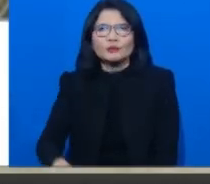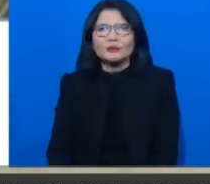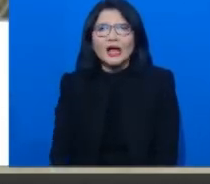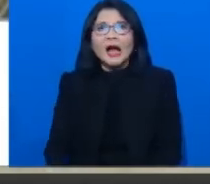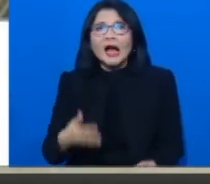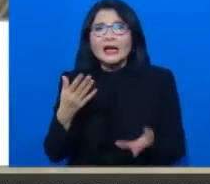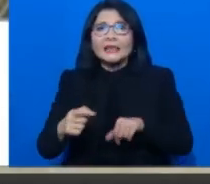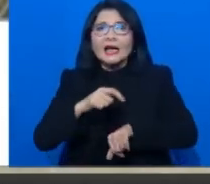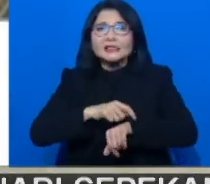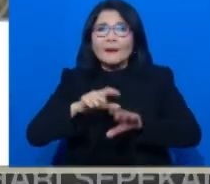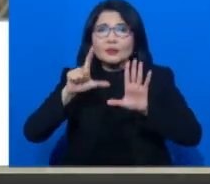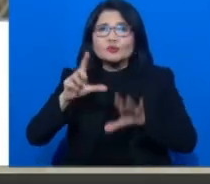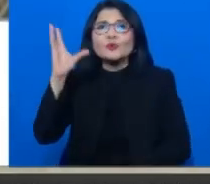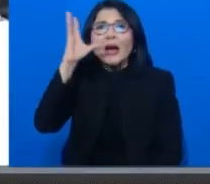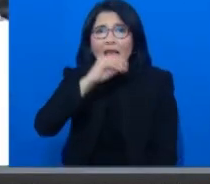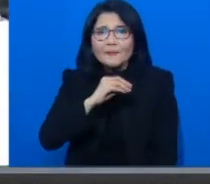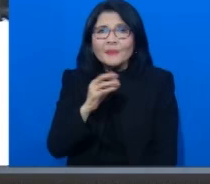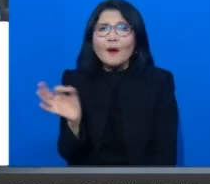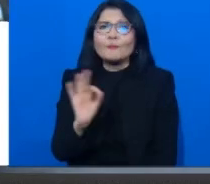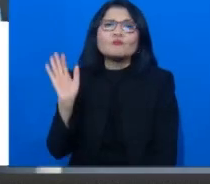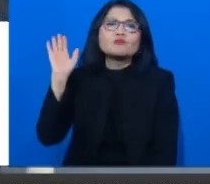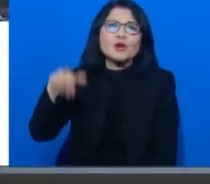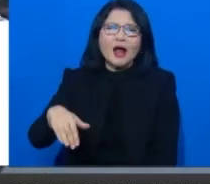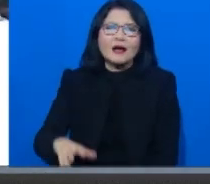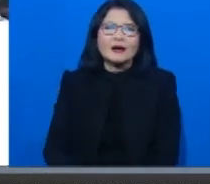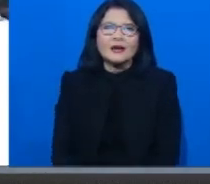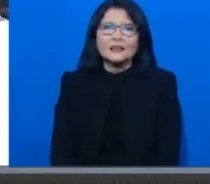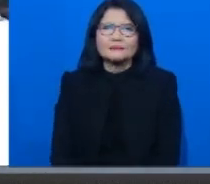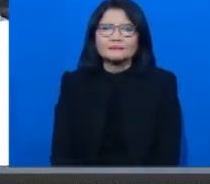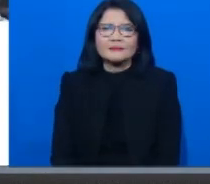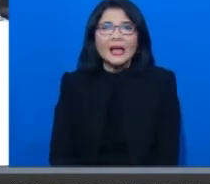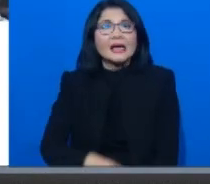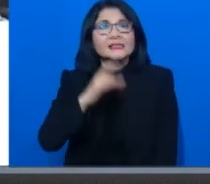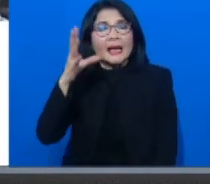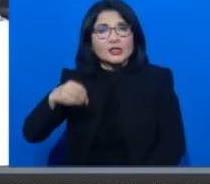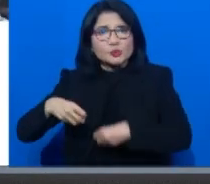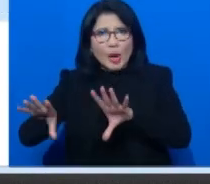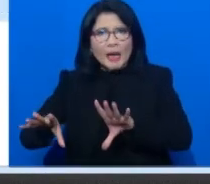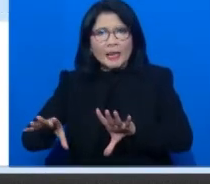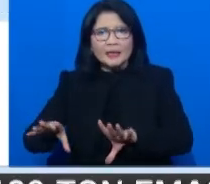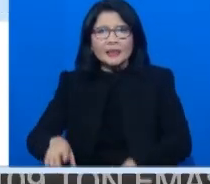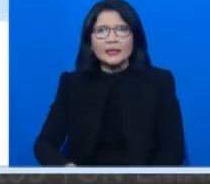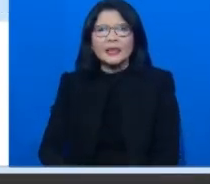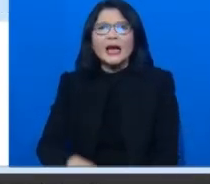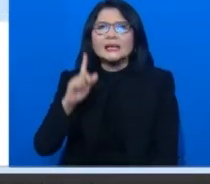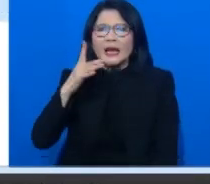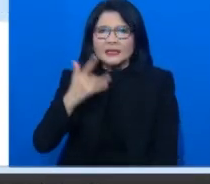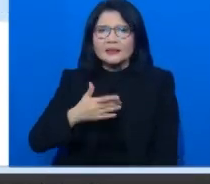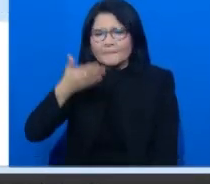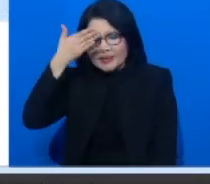7 bilang ini mana orang gak pulang-pulang dagang. Selain berjualan bubur, Udin juga tidak meninggalkan urusan